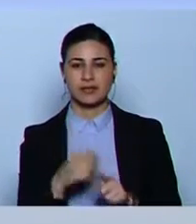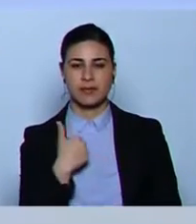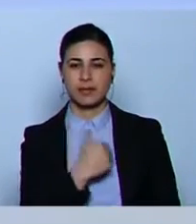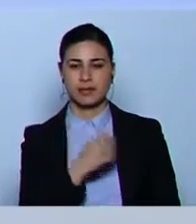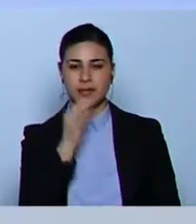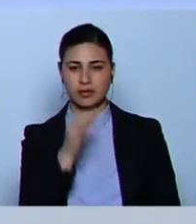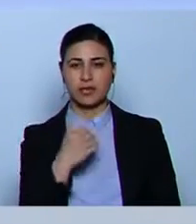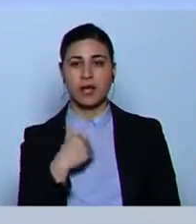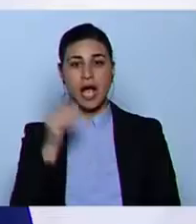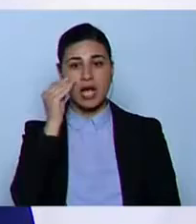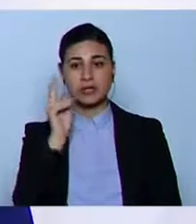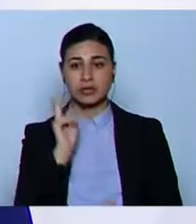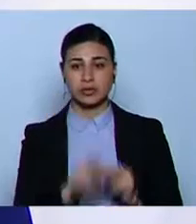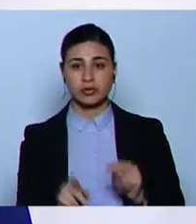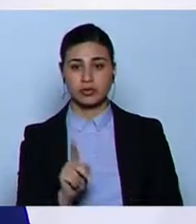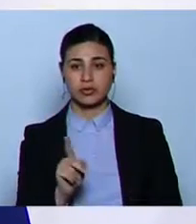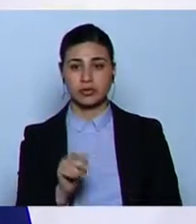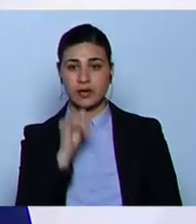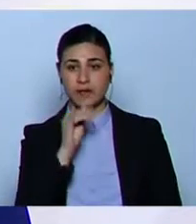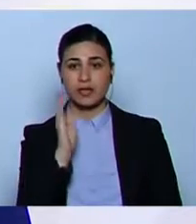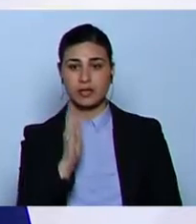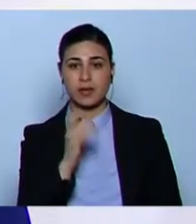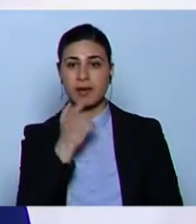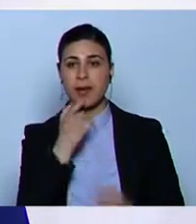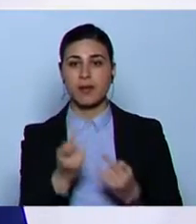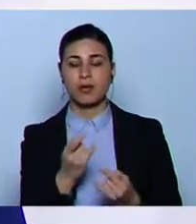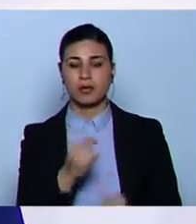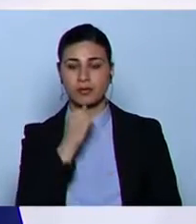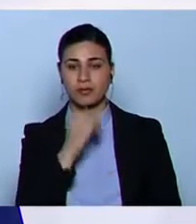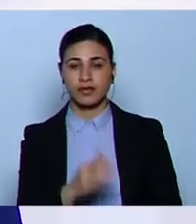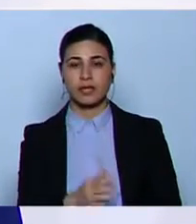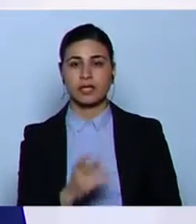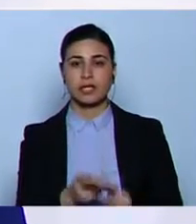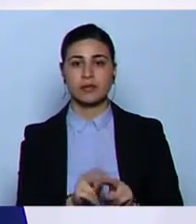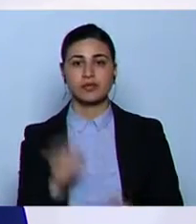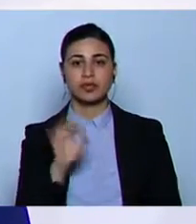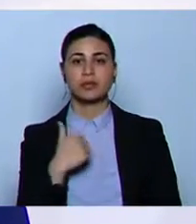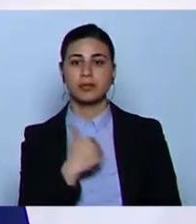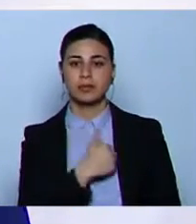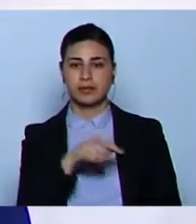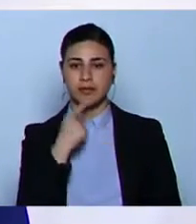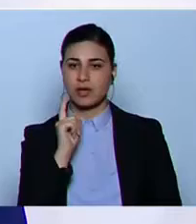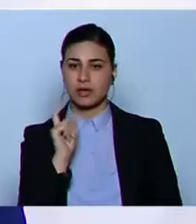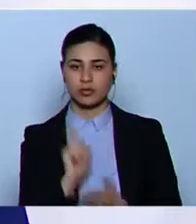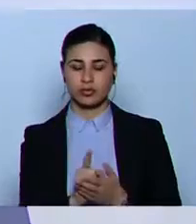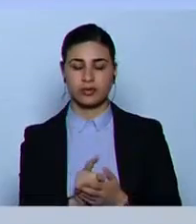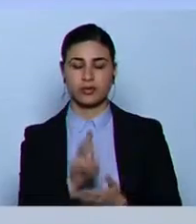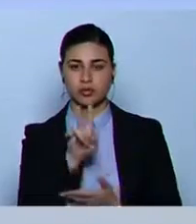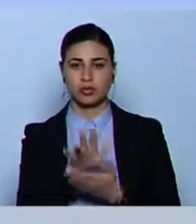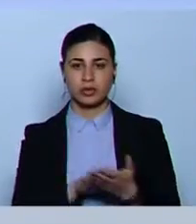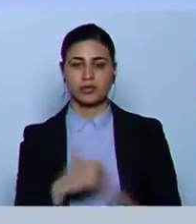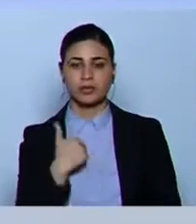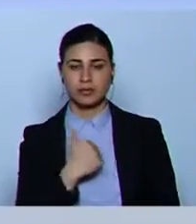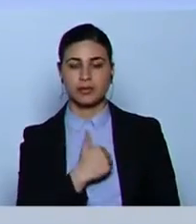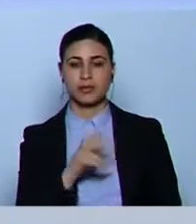მე თუ აზრი არ დავასრულე, ვერ დაარჩება მაყურებელს თავისუფლება იმის შესახებ, რასაც ვამბობ. კი ბატონო, შეგიძლიათ დაასრულოთ აზრი,